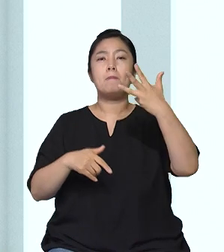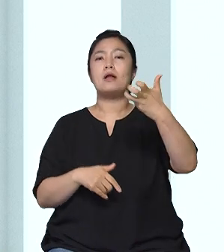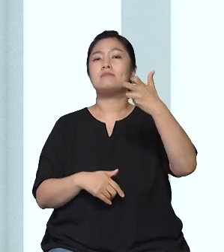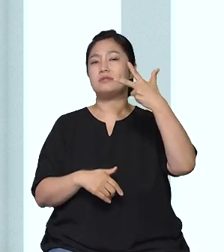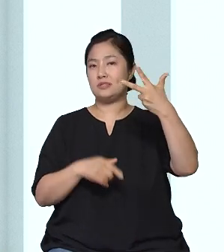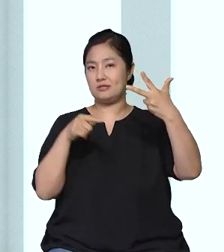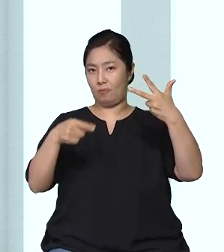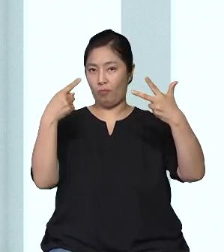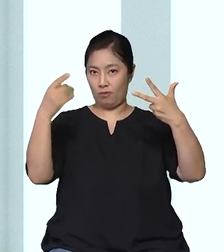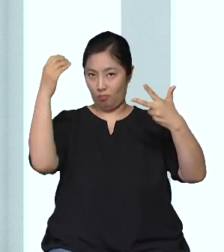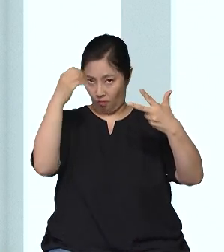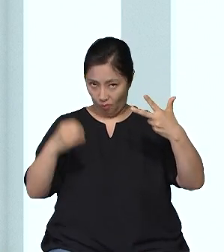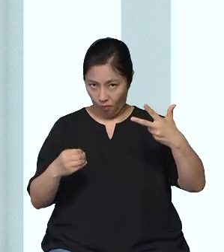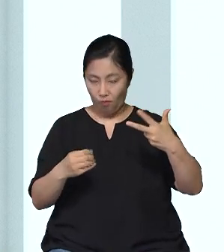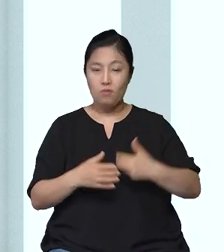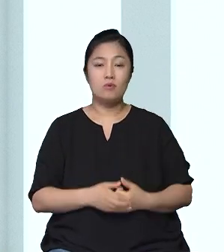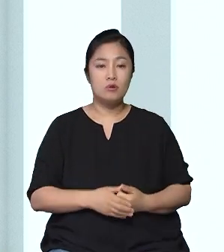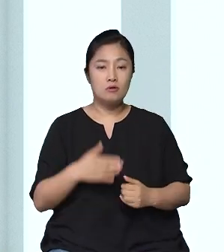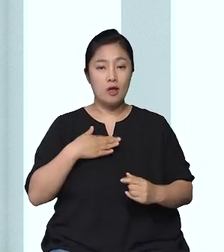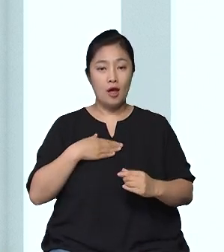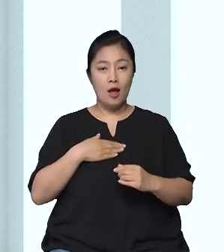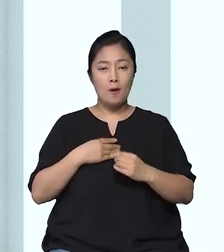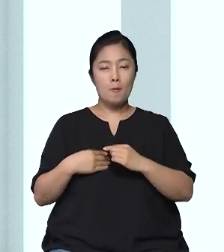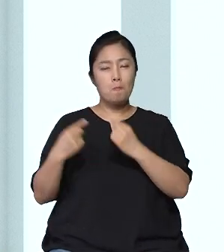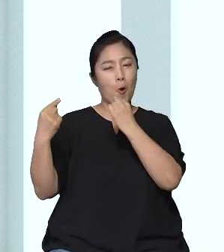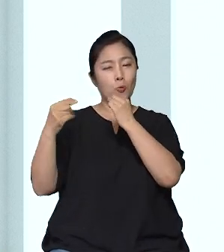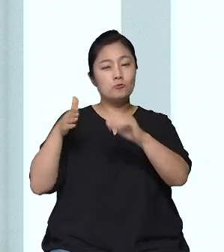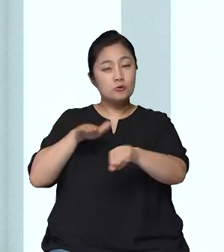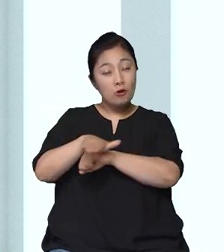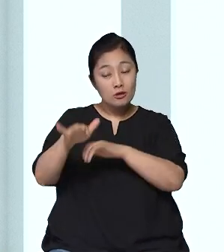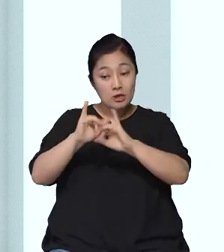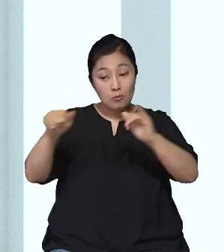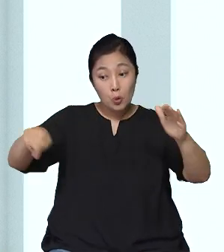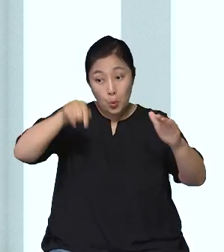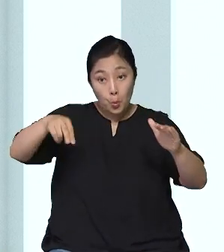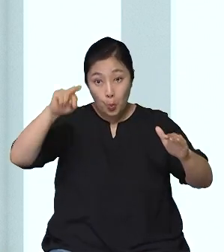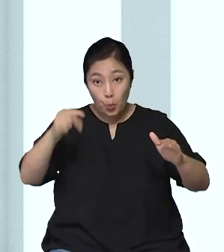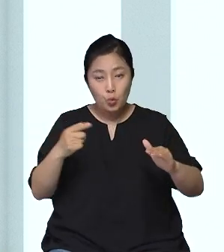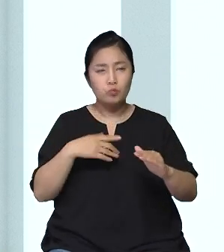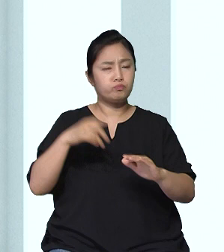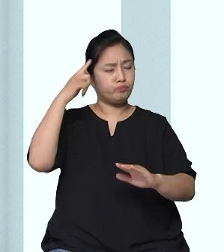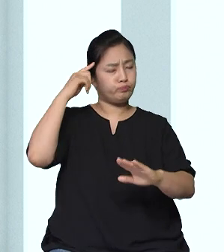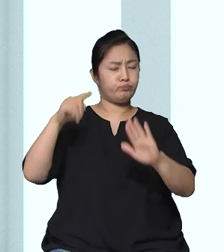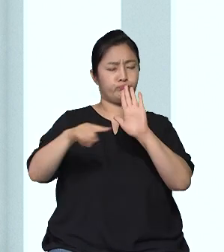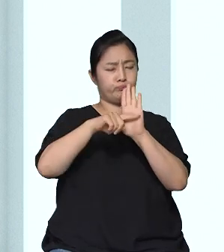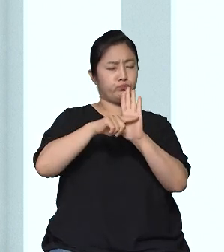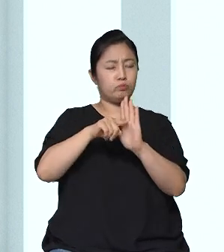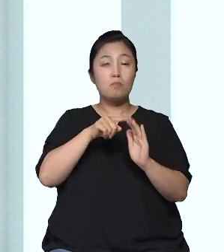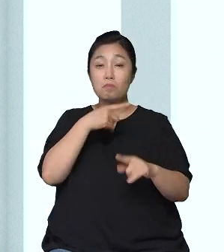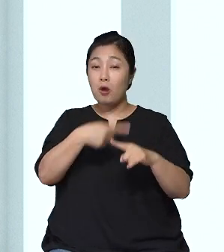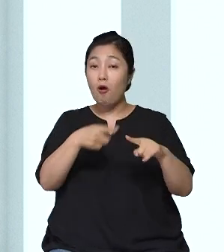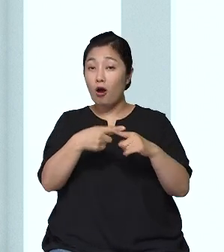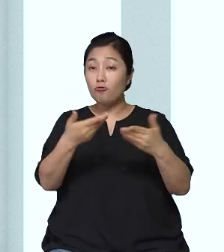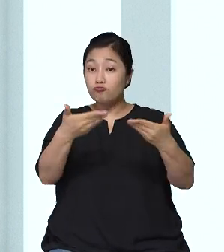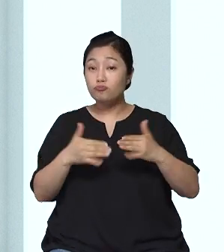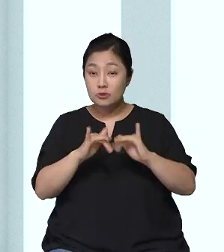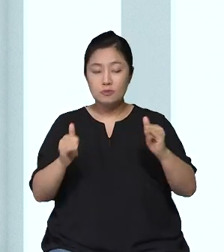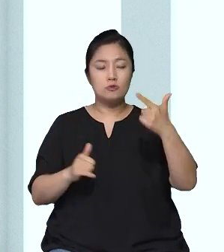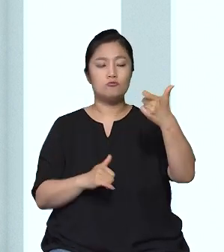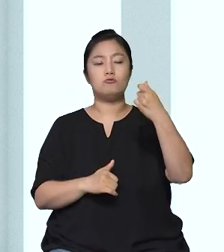87.1% 나 됐고 보수적 성향을 가진 사람들 사이에서도 부정적으로 평가한 비율이